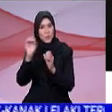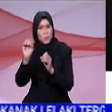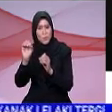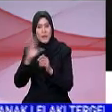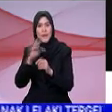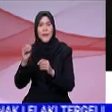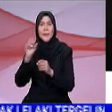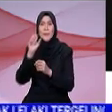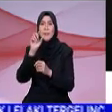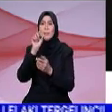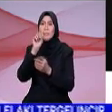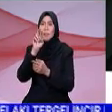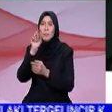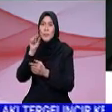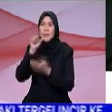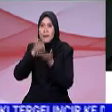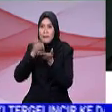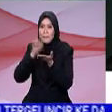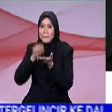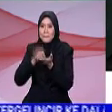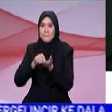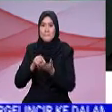dan sundik ayam.